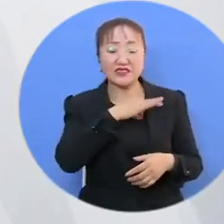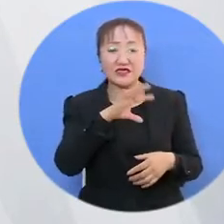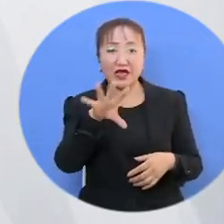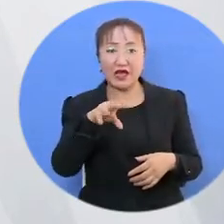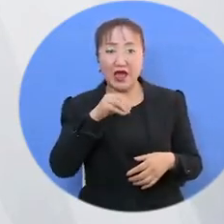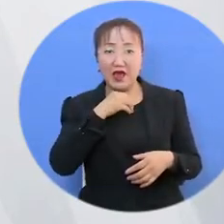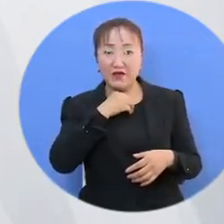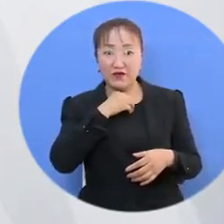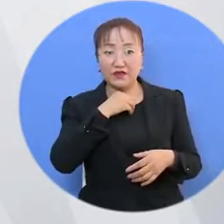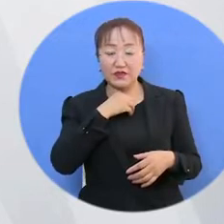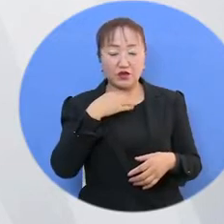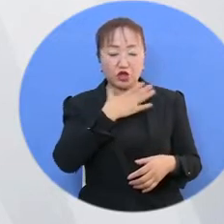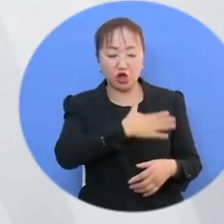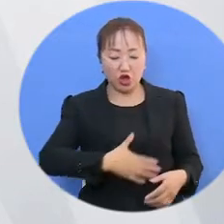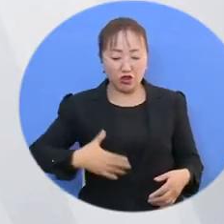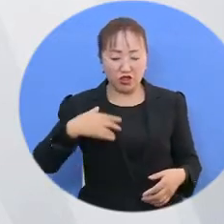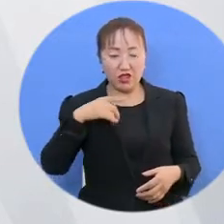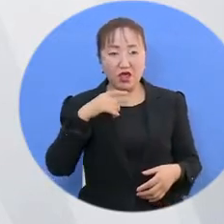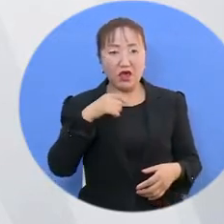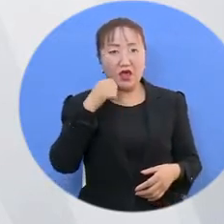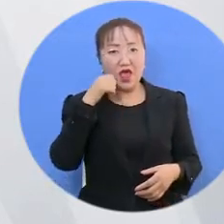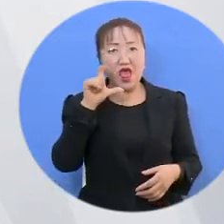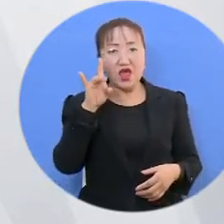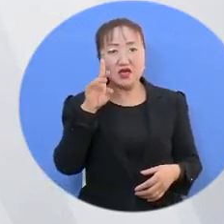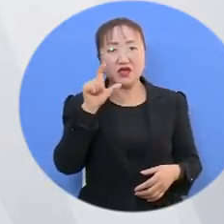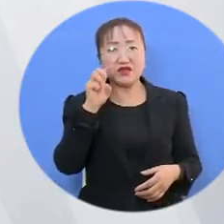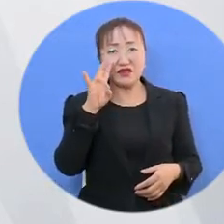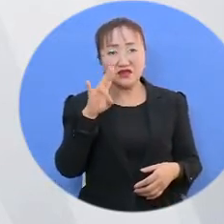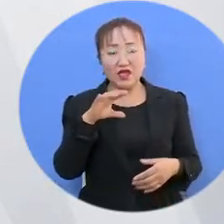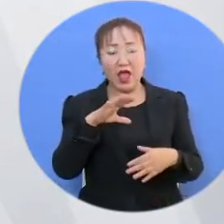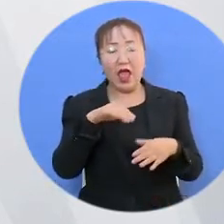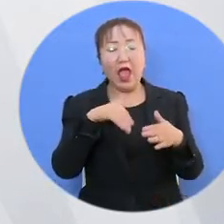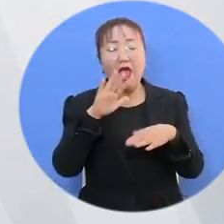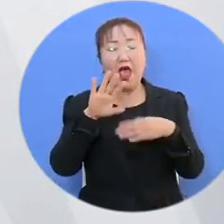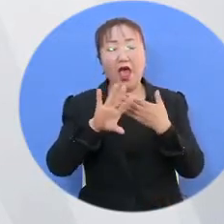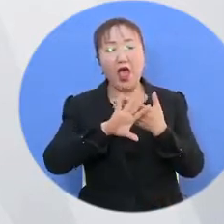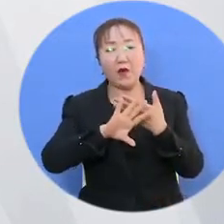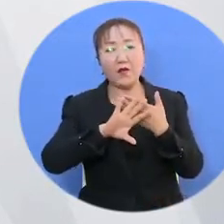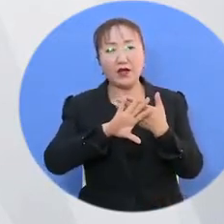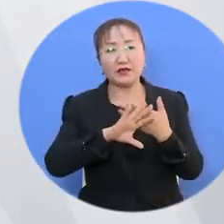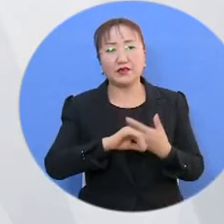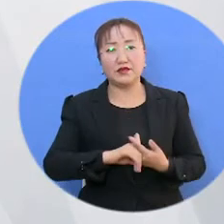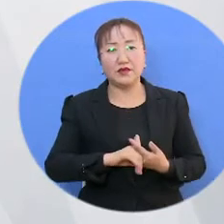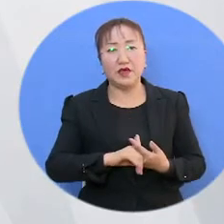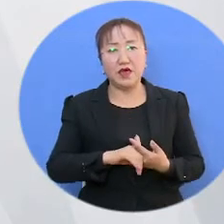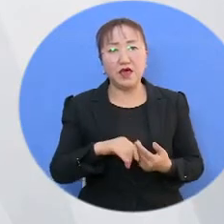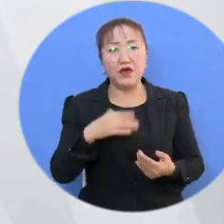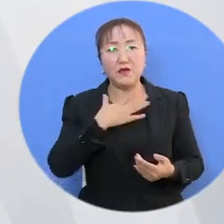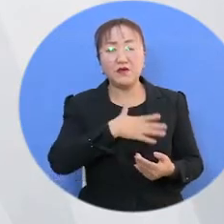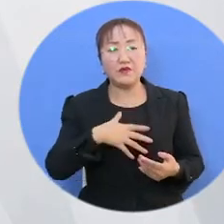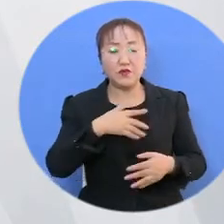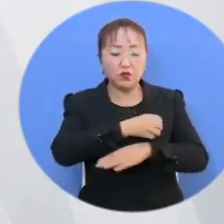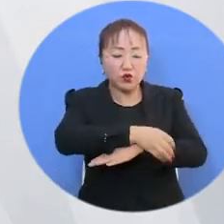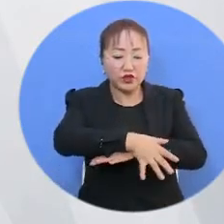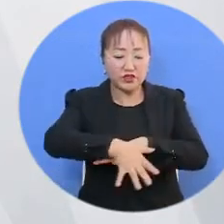дотоод эртнүүдийг хамгаалах, мөн бие махбодыг чиглэж байлгах, эднэсийн бүтцийг үүсгэх,